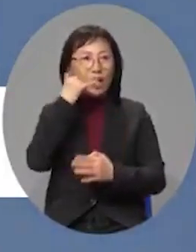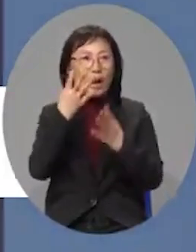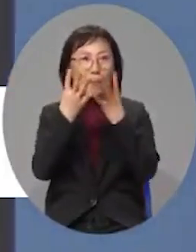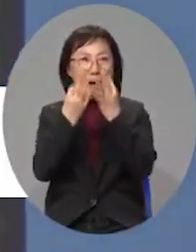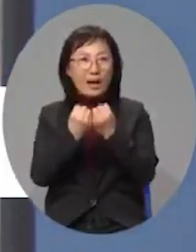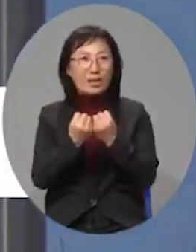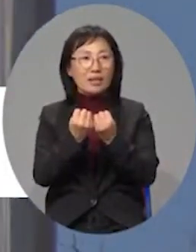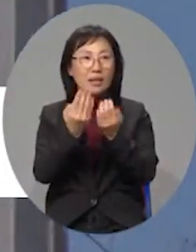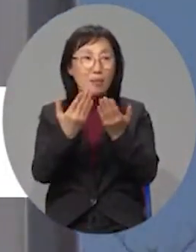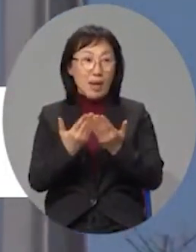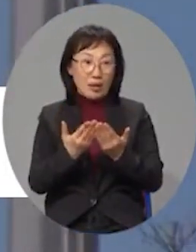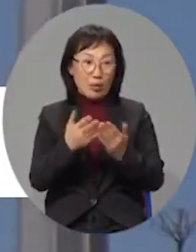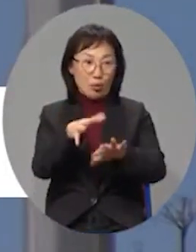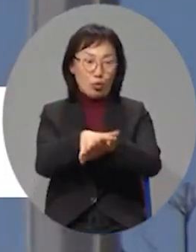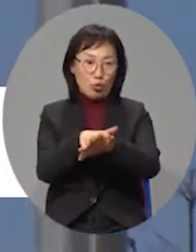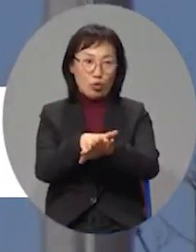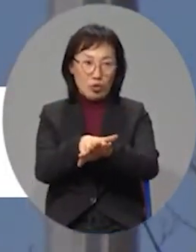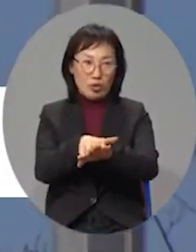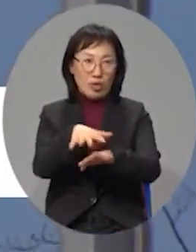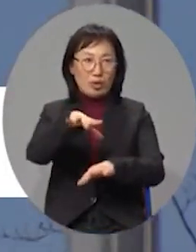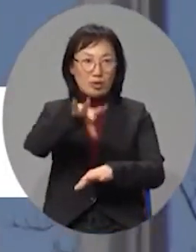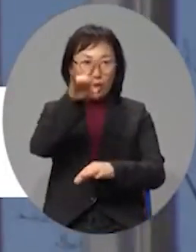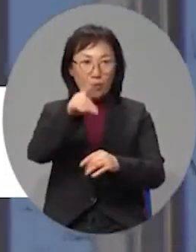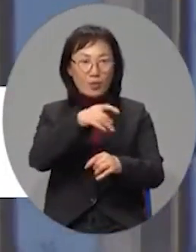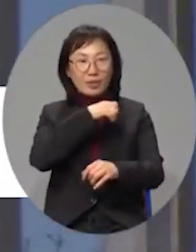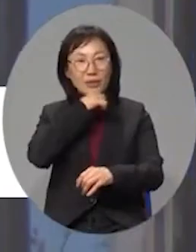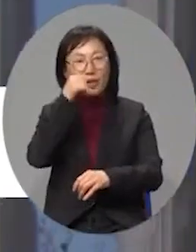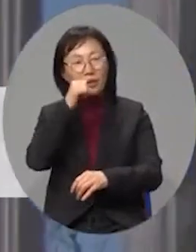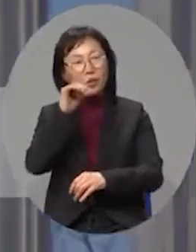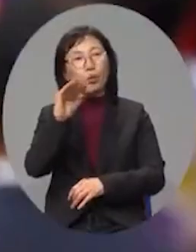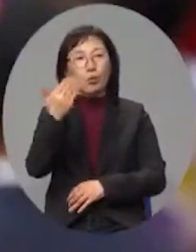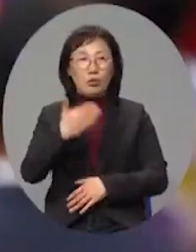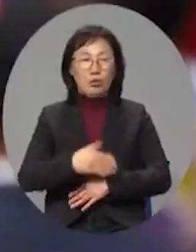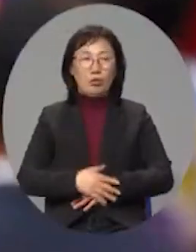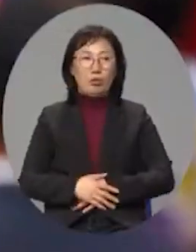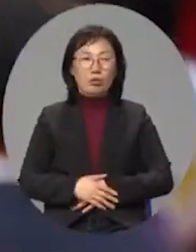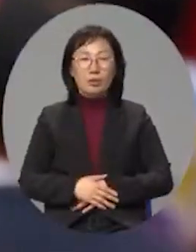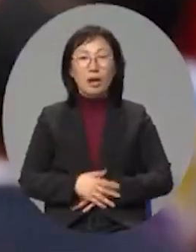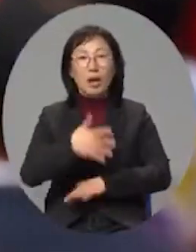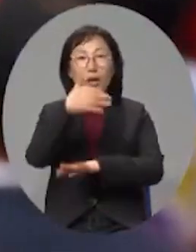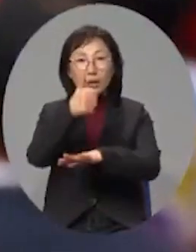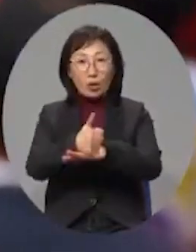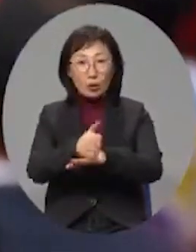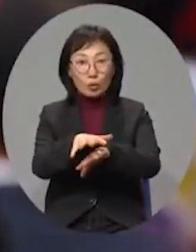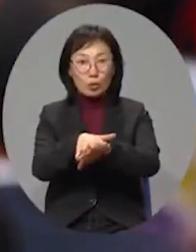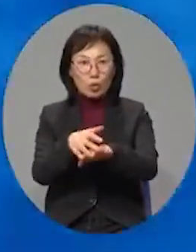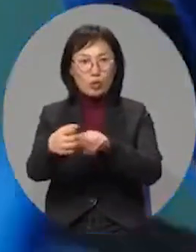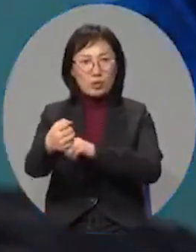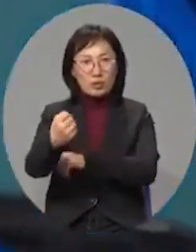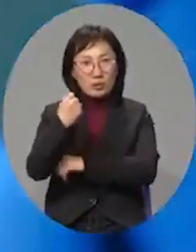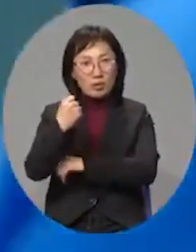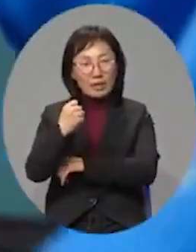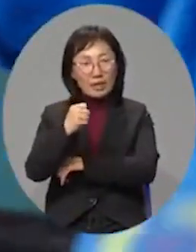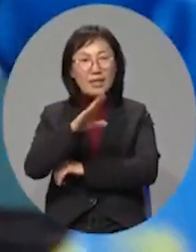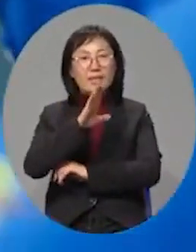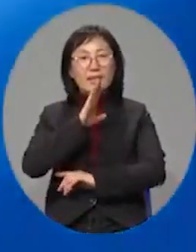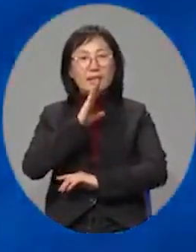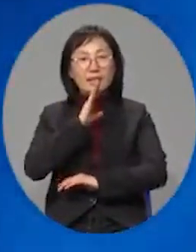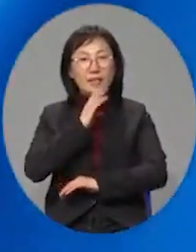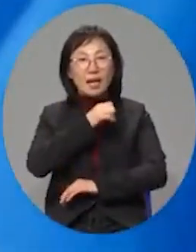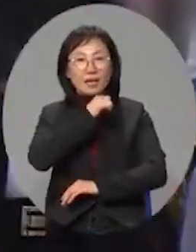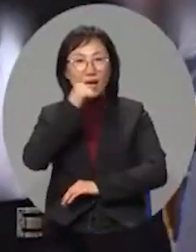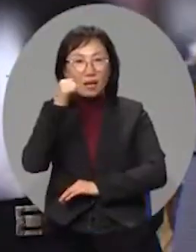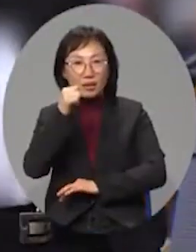것이 가장 첫 번째 당선의 요소가 되는 거죠. 결국 조직력이 사실상